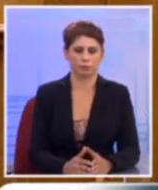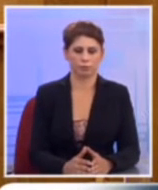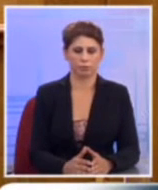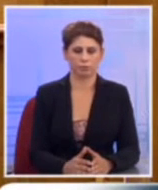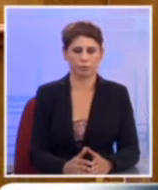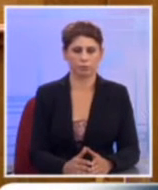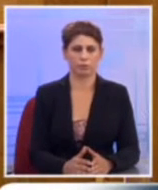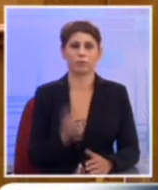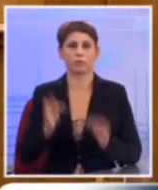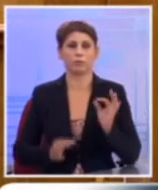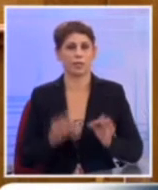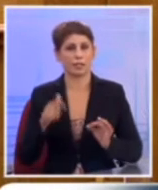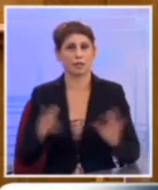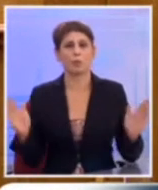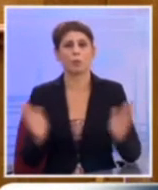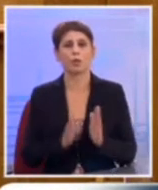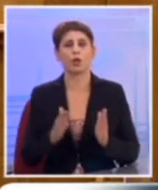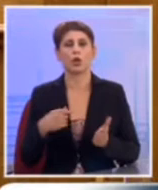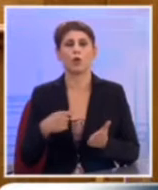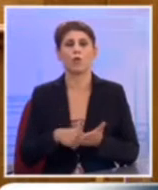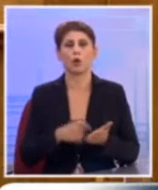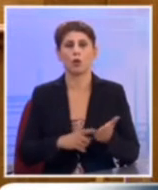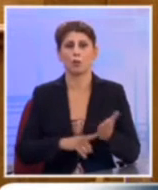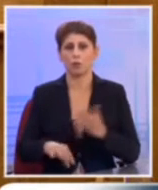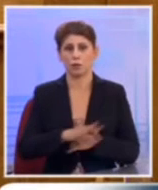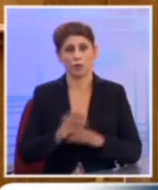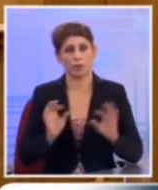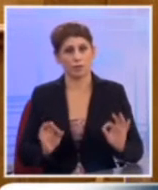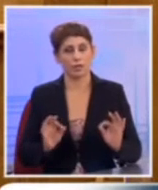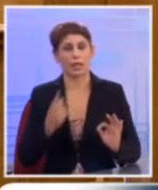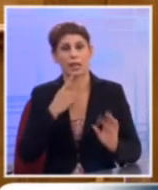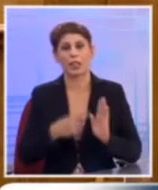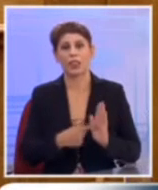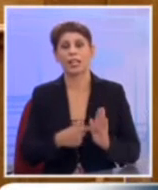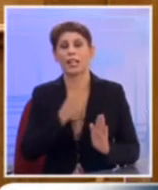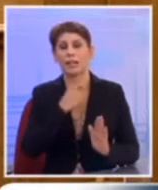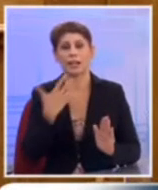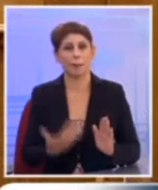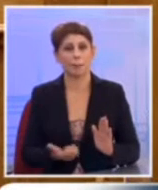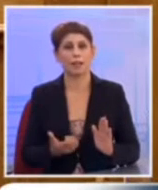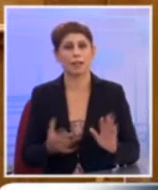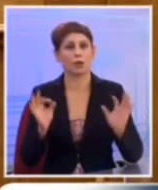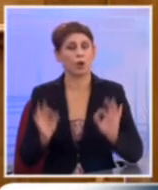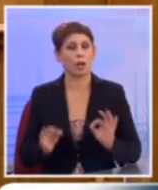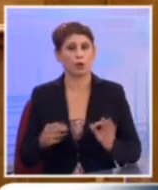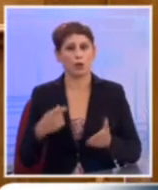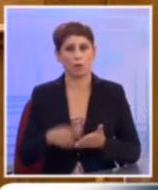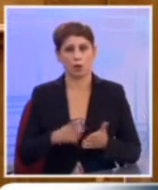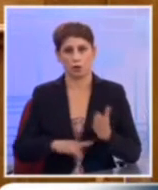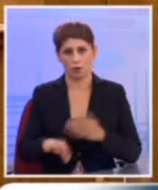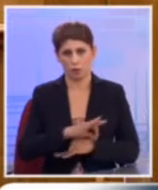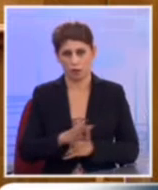Η συζήτηση σήμερα του μήνυ φορολογικού νομοσχεδίου βεβαίως επισημαίνει την ανάγκη να υπάρξει και το κανονικό φορολογικό